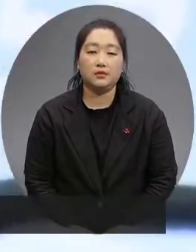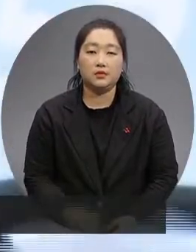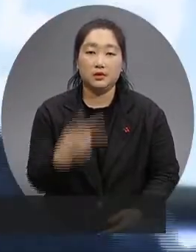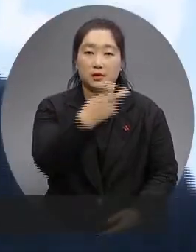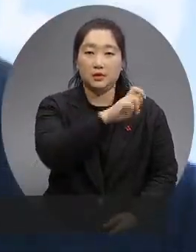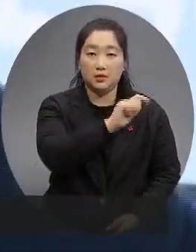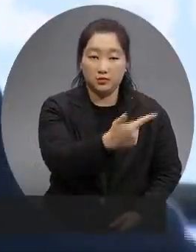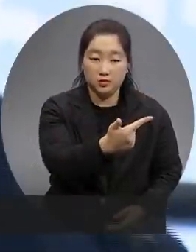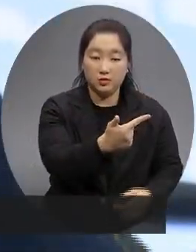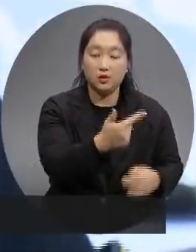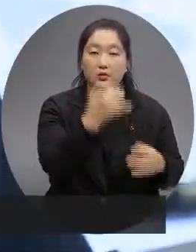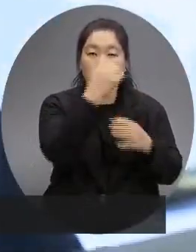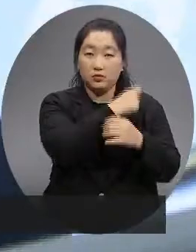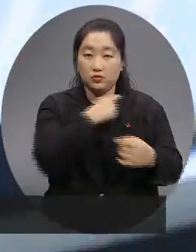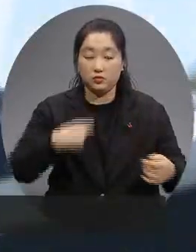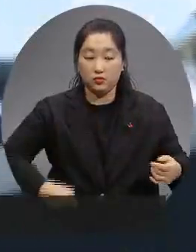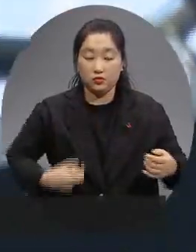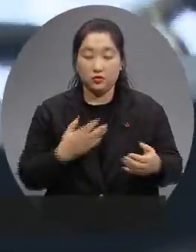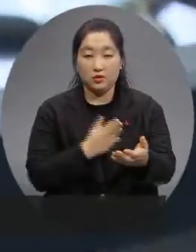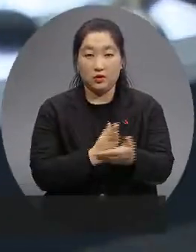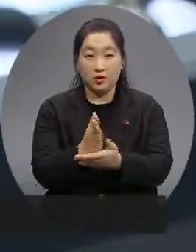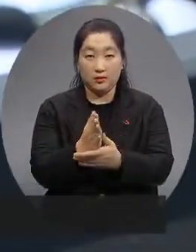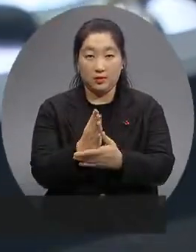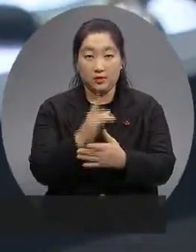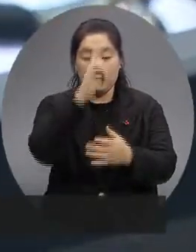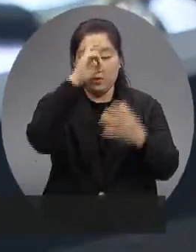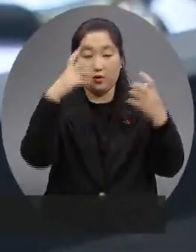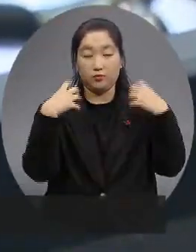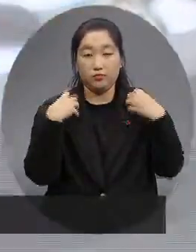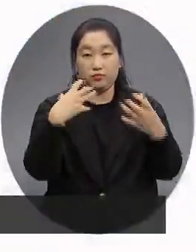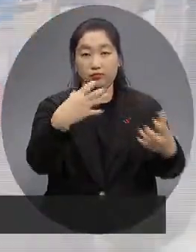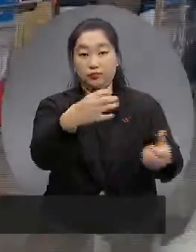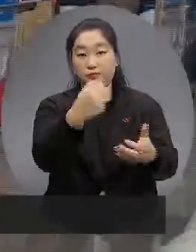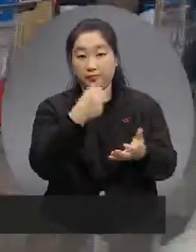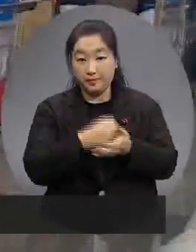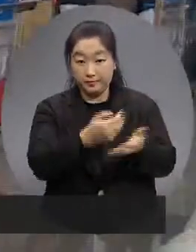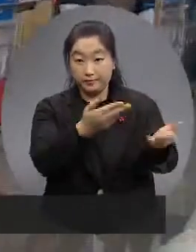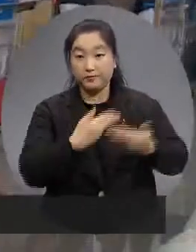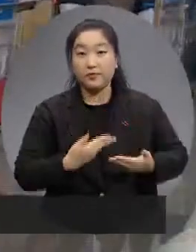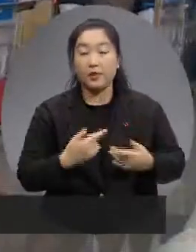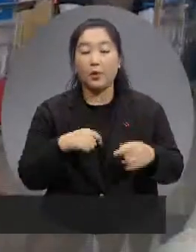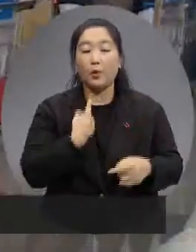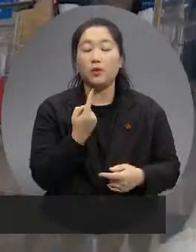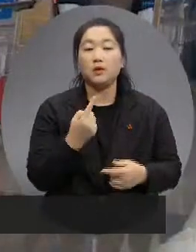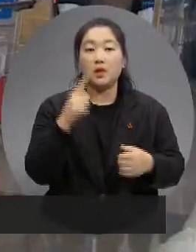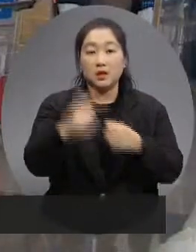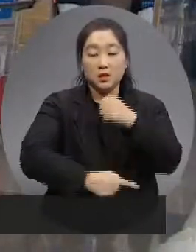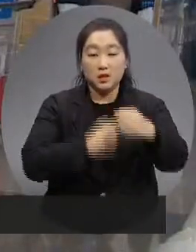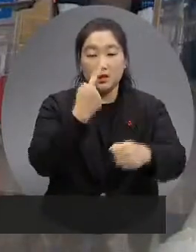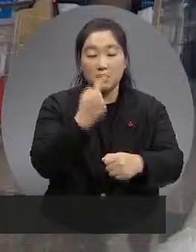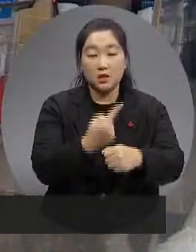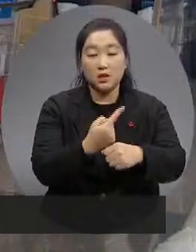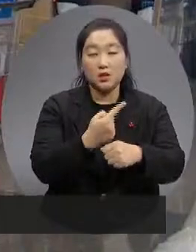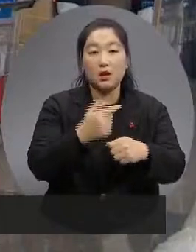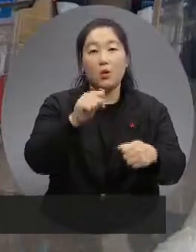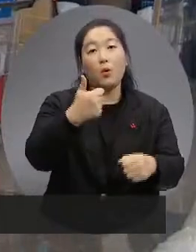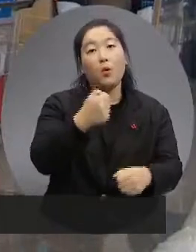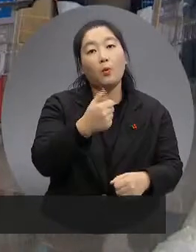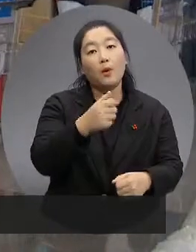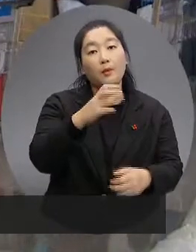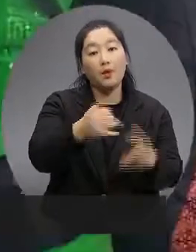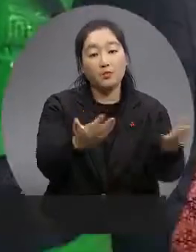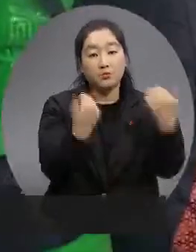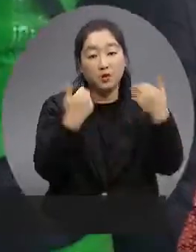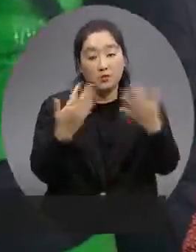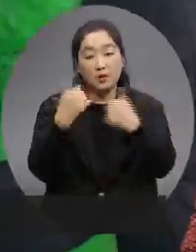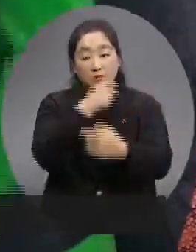2016년에는 중국 전담 여행사로 정부 지정을 받았는데 이 여행사 혼자 한 해 5만 명을 유치할 정도로 중국인